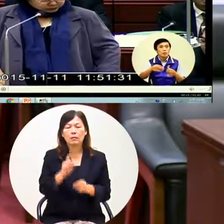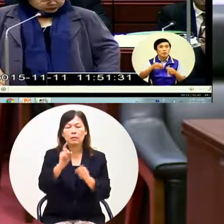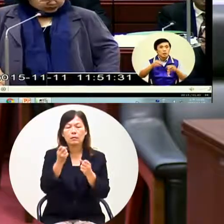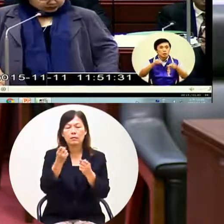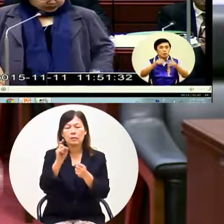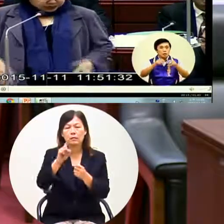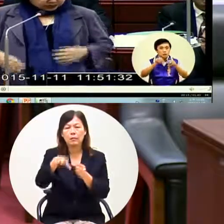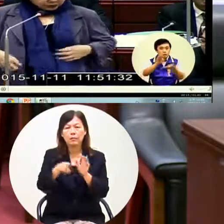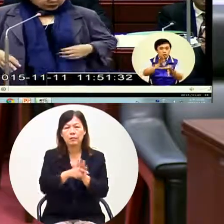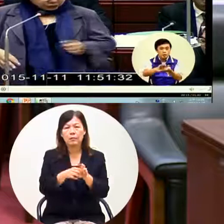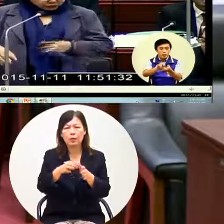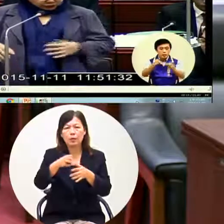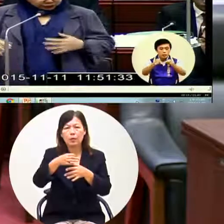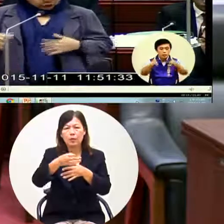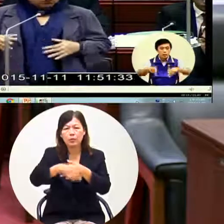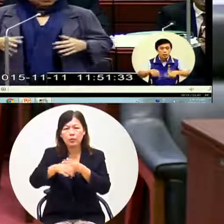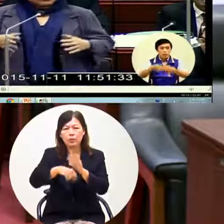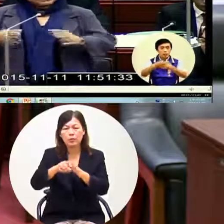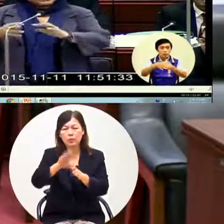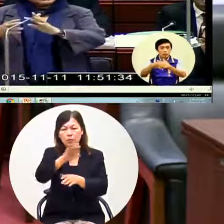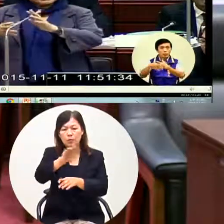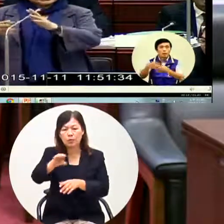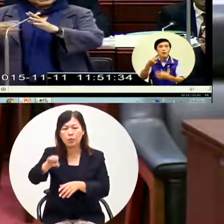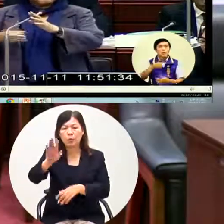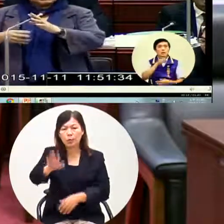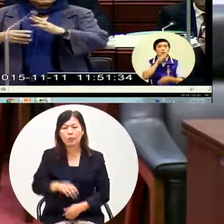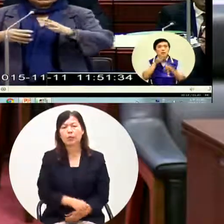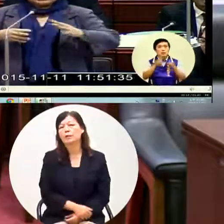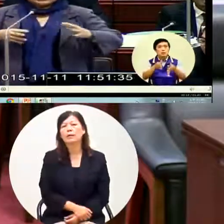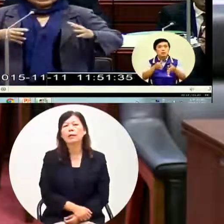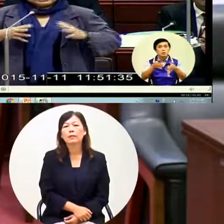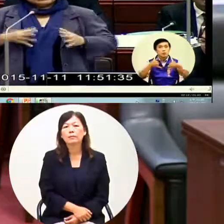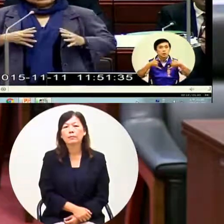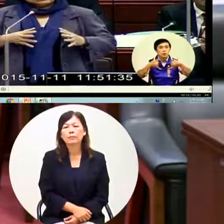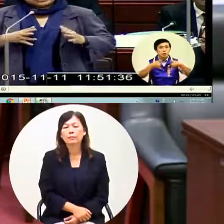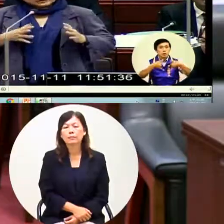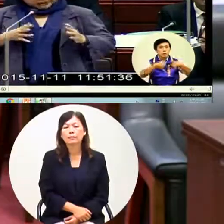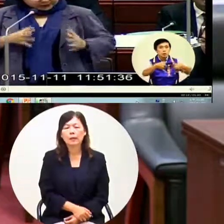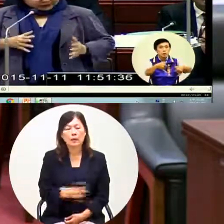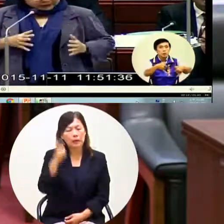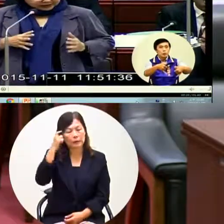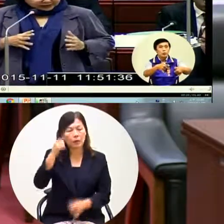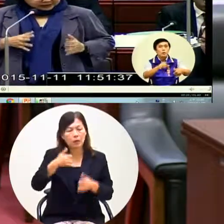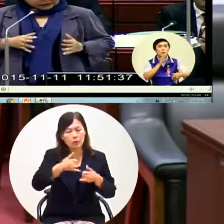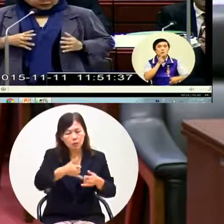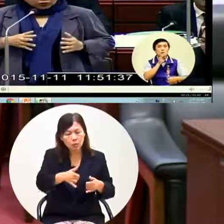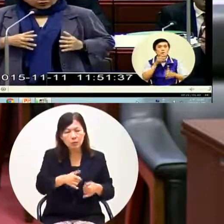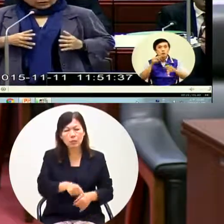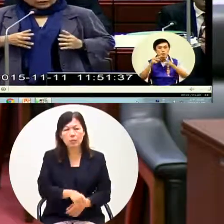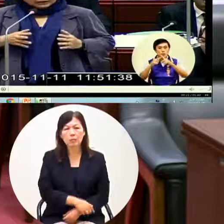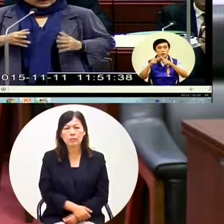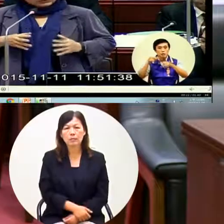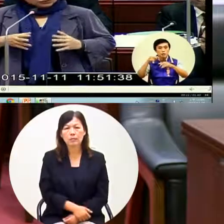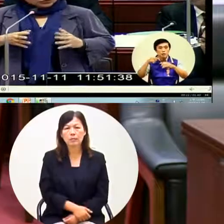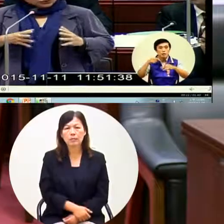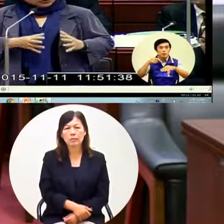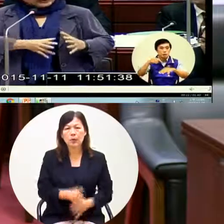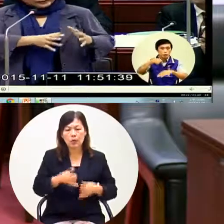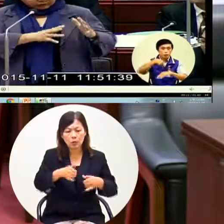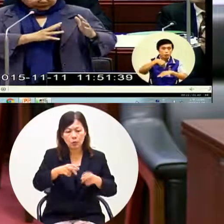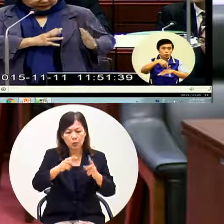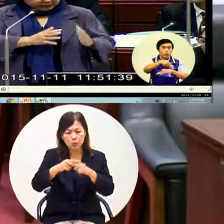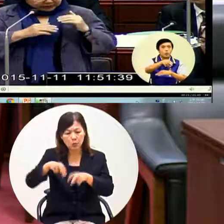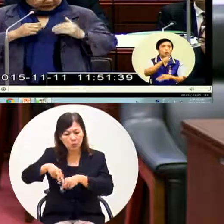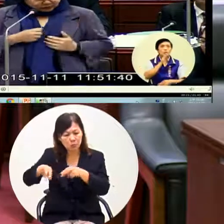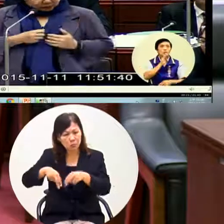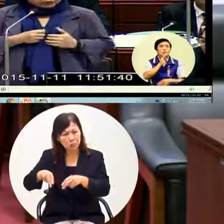车位，也是讲为着道路，到底道路是行人的使用，道路有